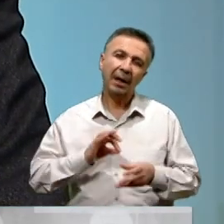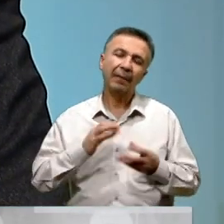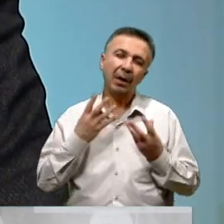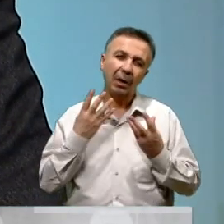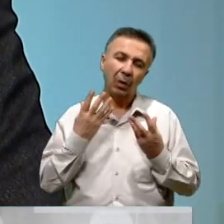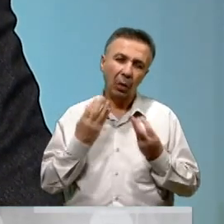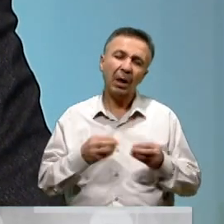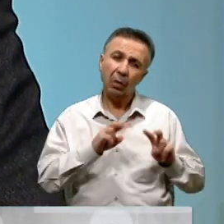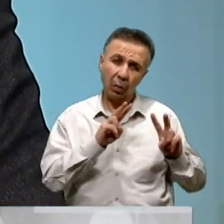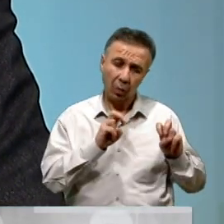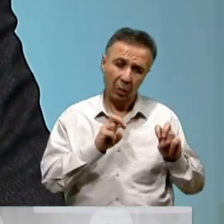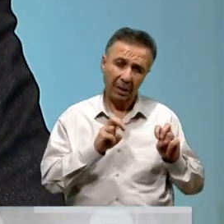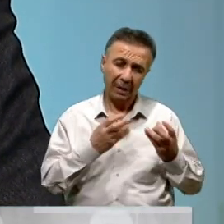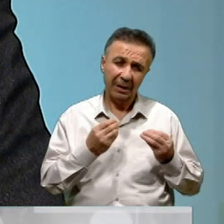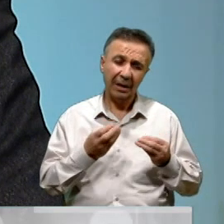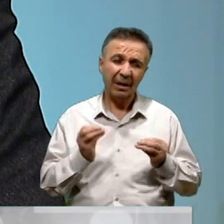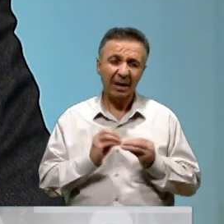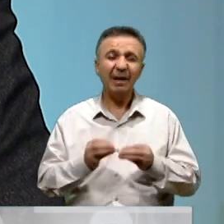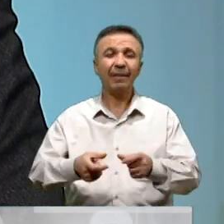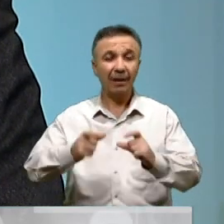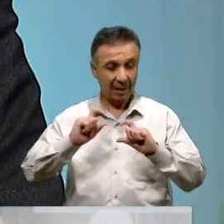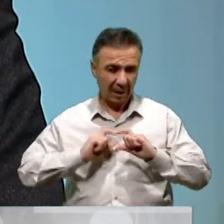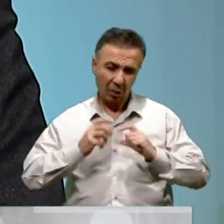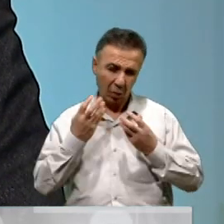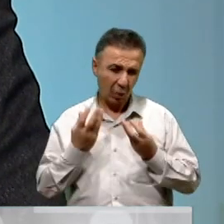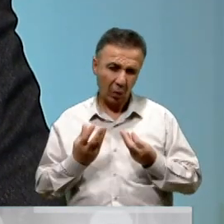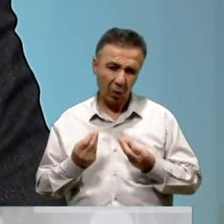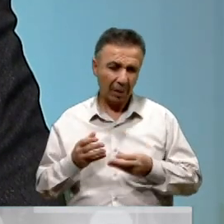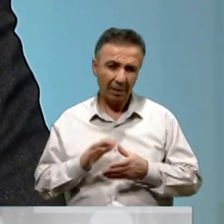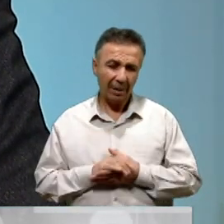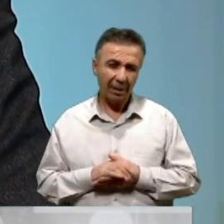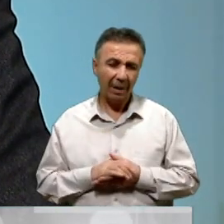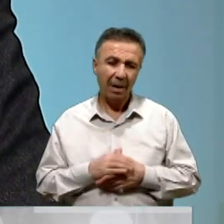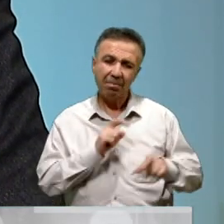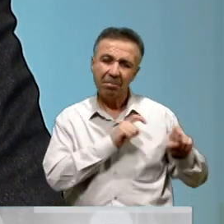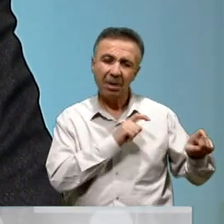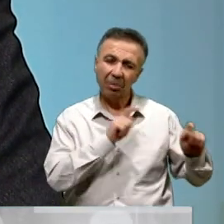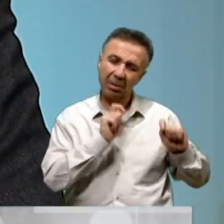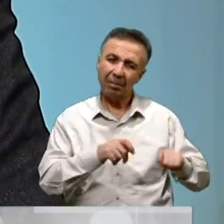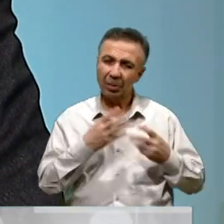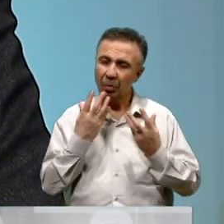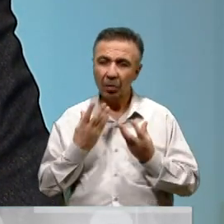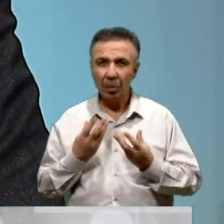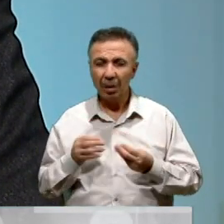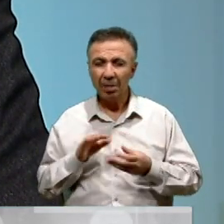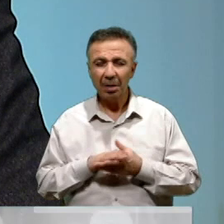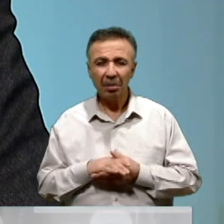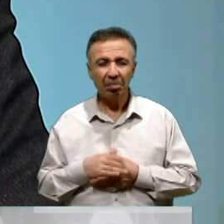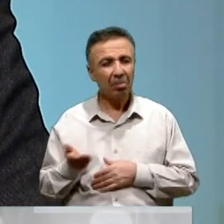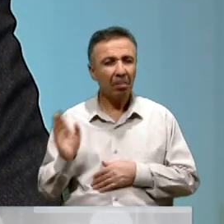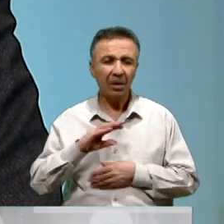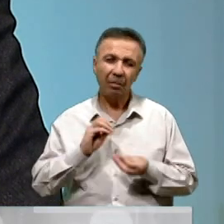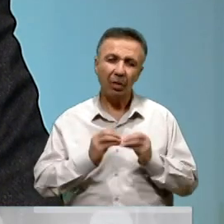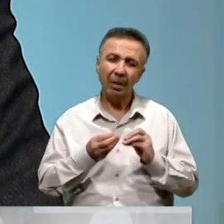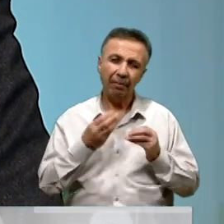konularda ise işte iftira etmiş olabilir, efendim dedikodusunu yapmış olabilir, daha başka bir takım